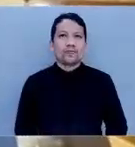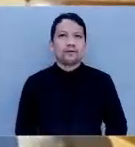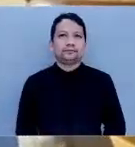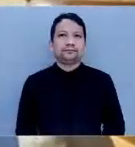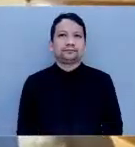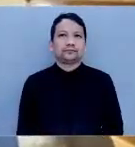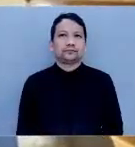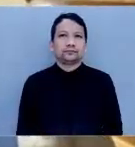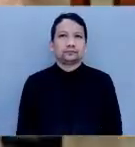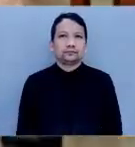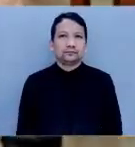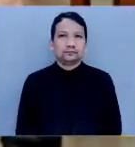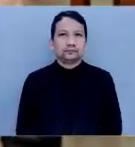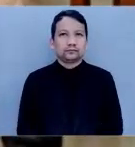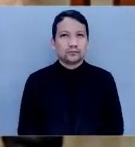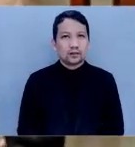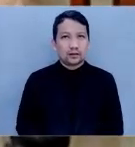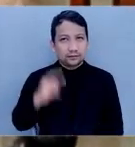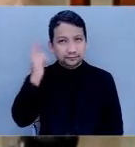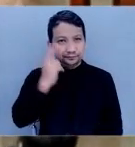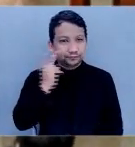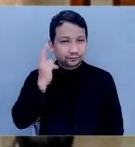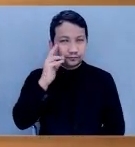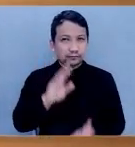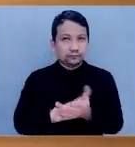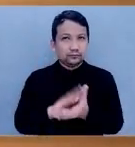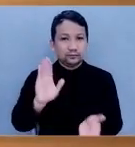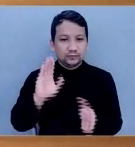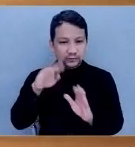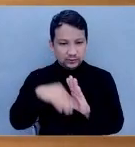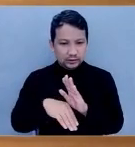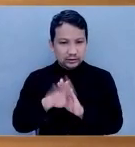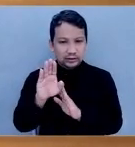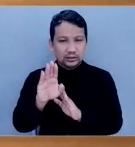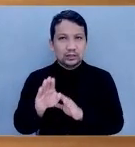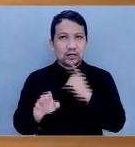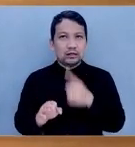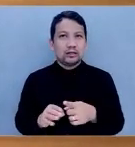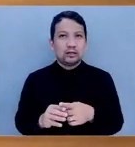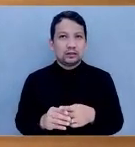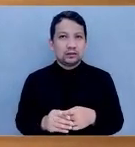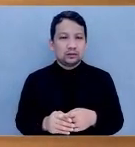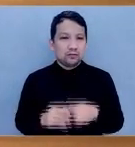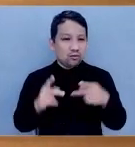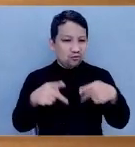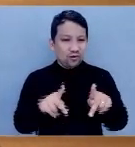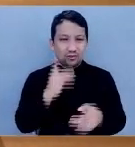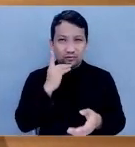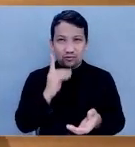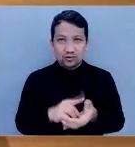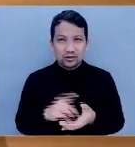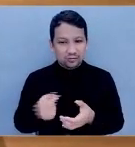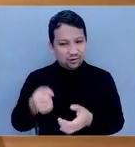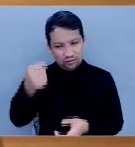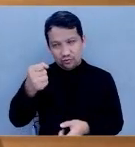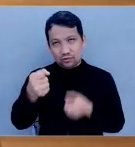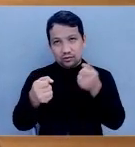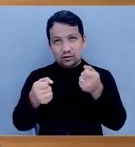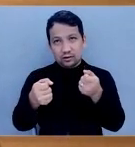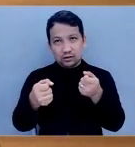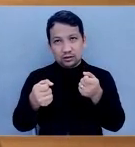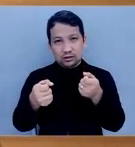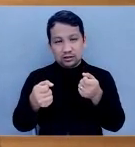isa sa mga dahilan ng pagtaas ng presyo ay ang mga smuggler mga holder at mga